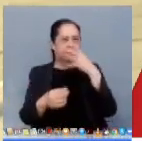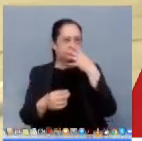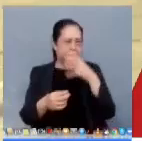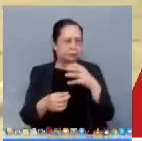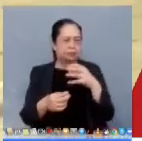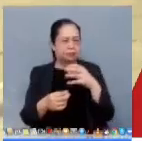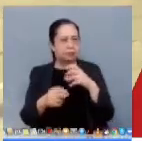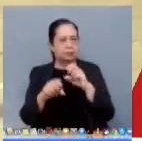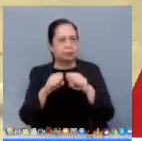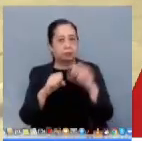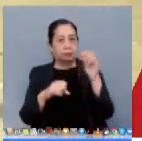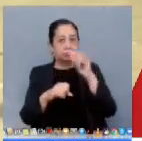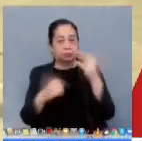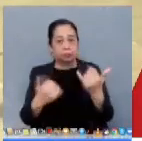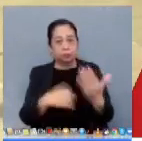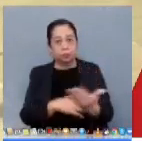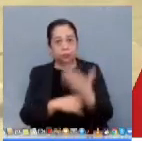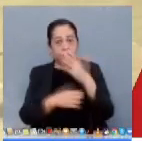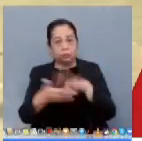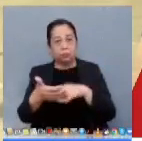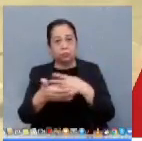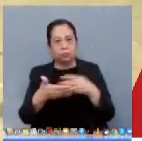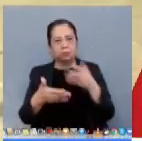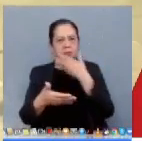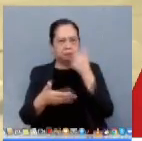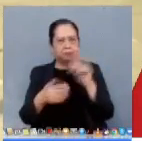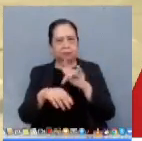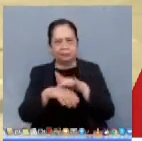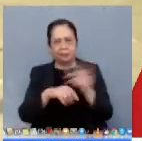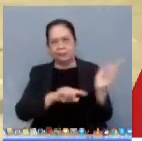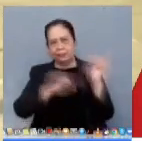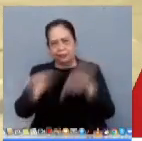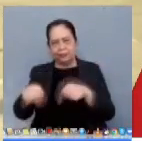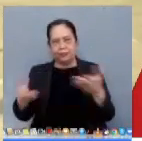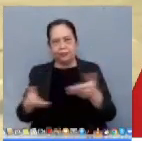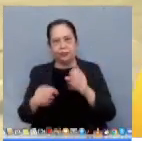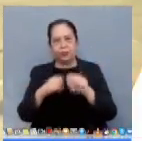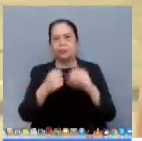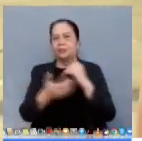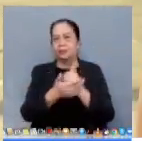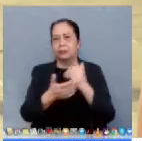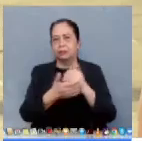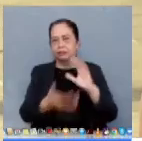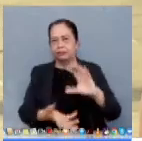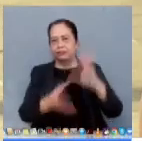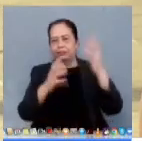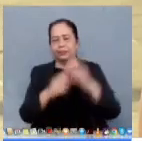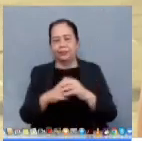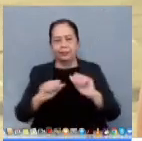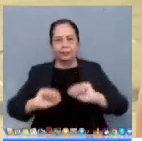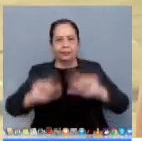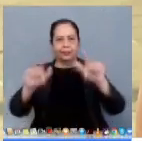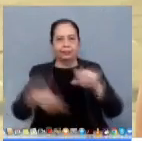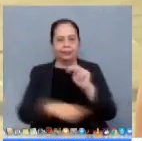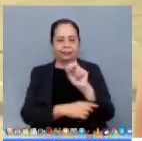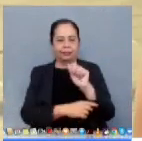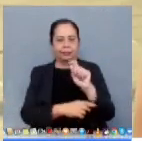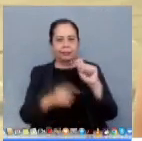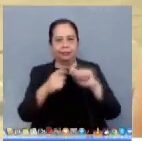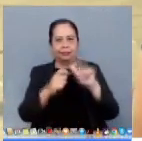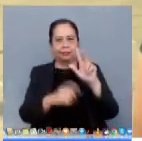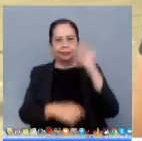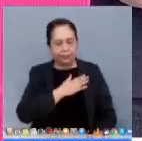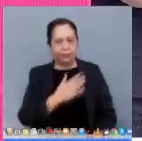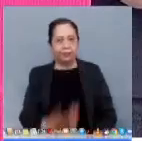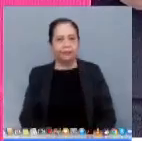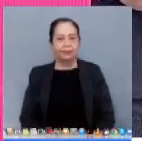ngayong umaga na nakaschedule, ay dumating na mas maaga para maiwasan ang aberya. Live mula rito sa NAIA Terminal 3, Bam Alegre, Buong Puso para